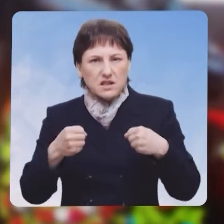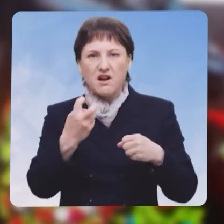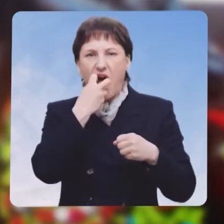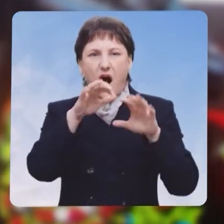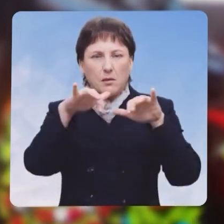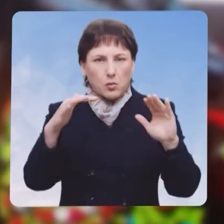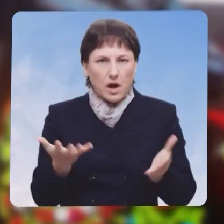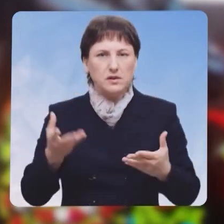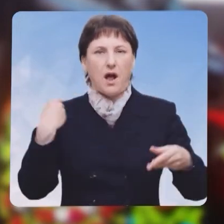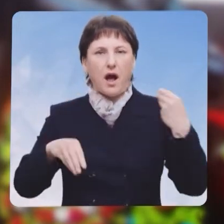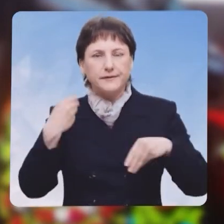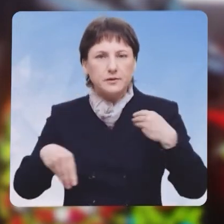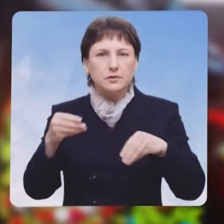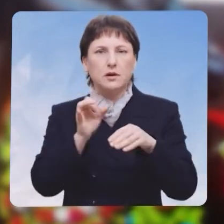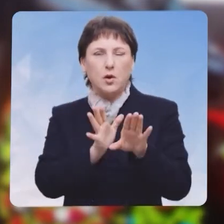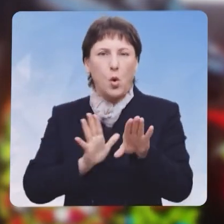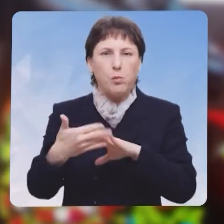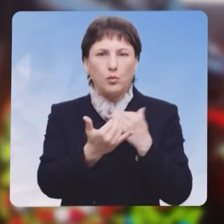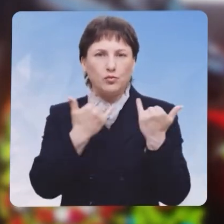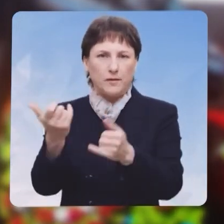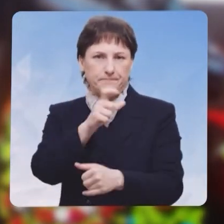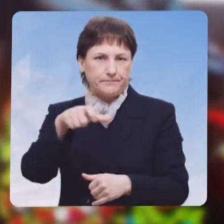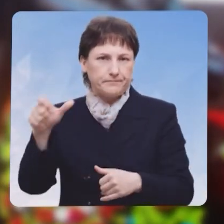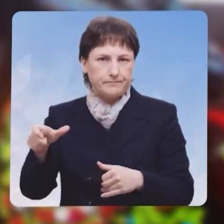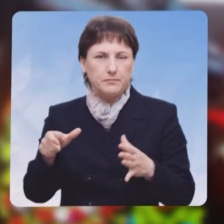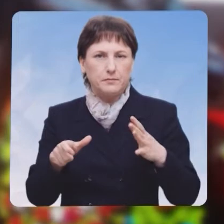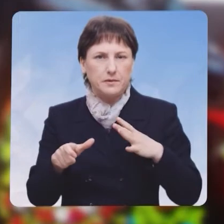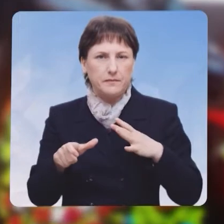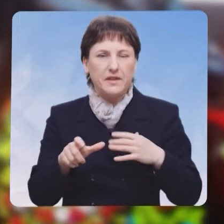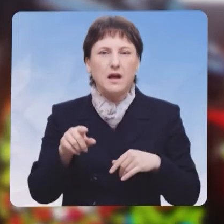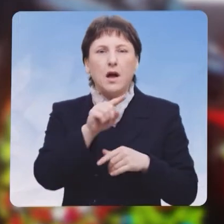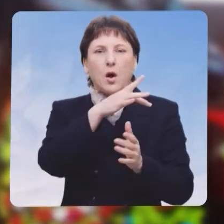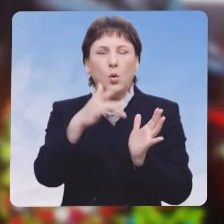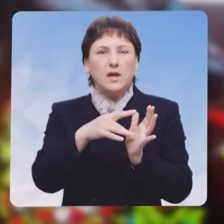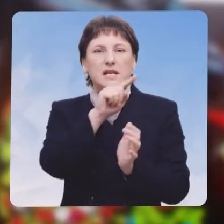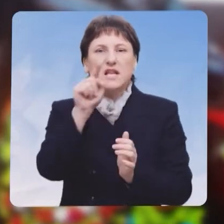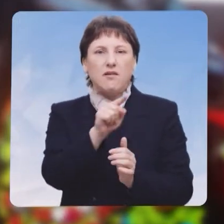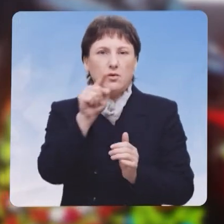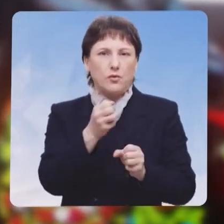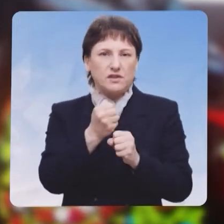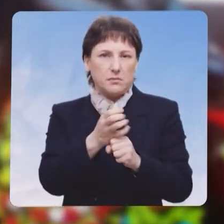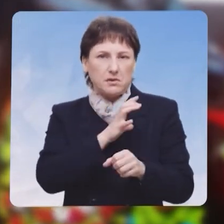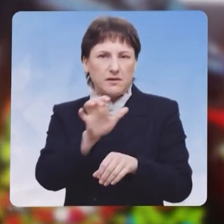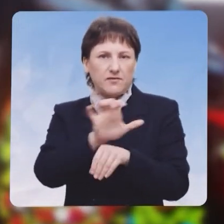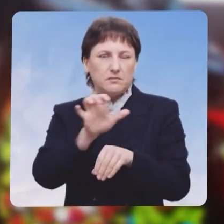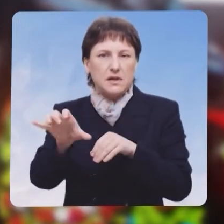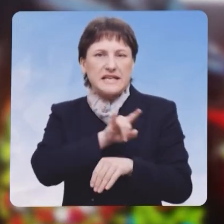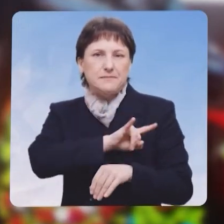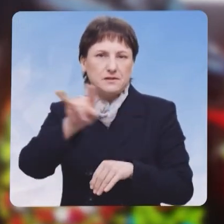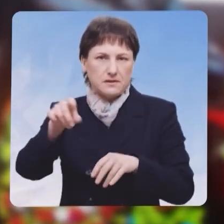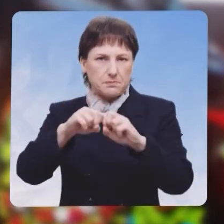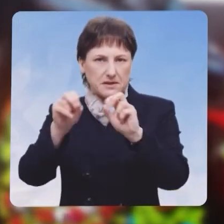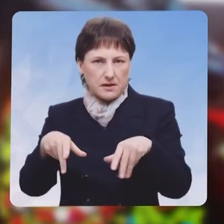аккумуляторы, одежду и обувь для солдат. В Заводоуковске делали бесшумные планеры для разведки.